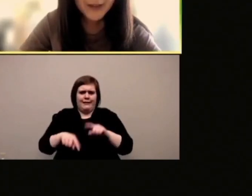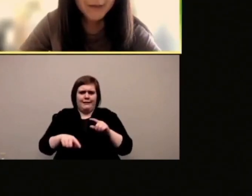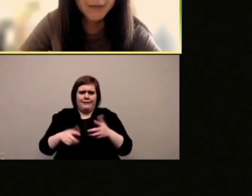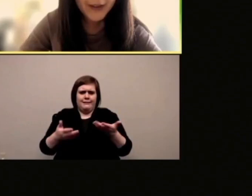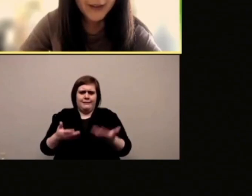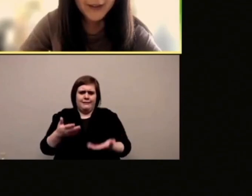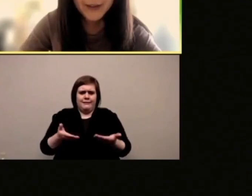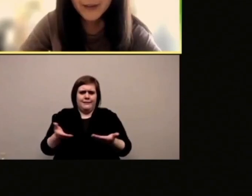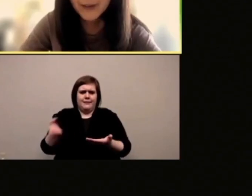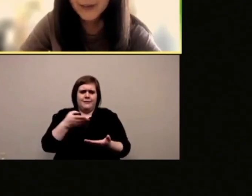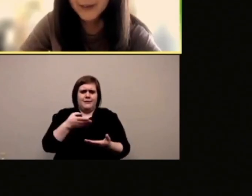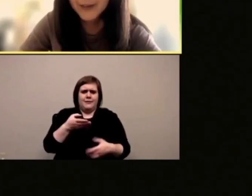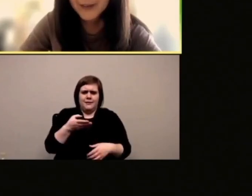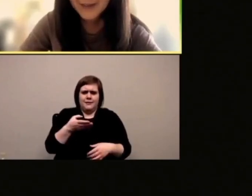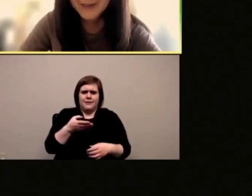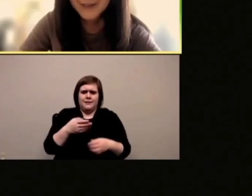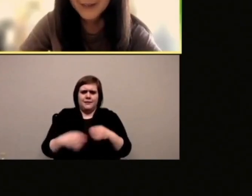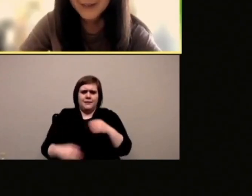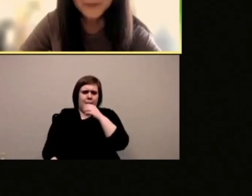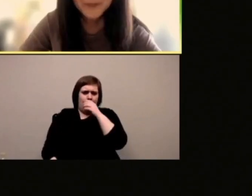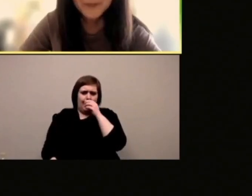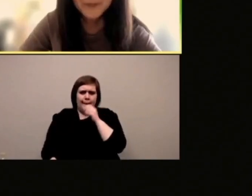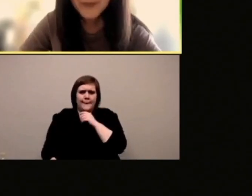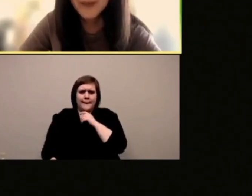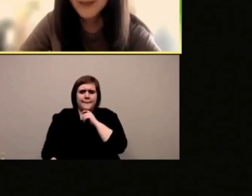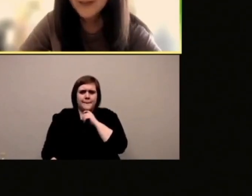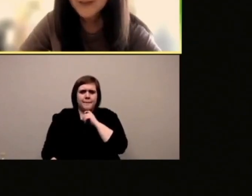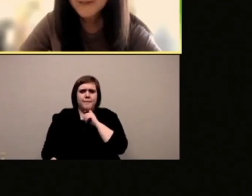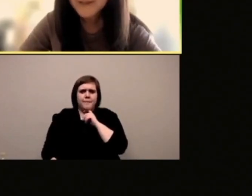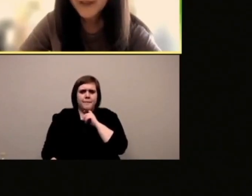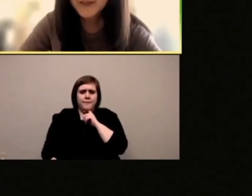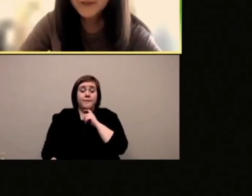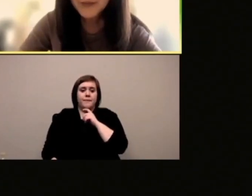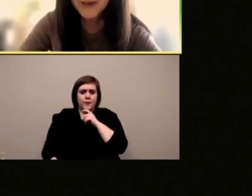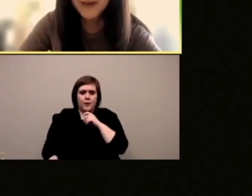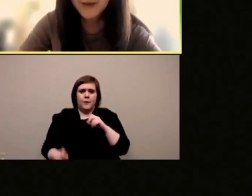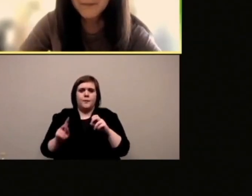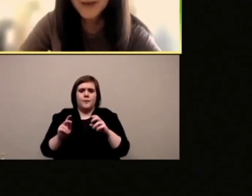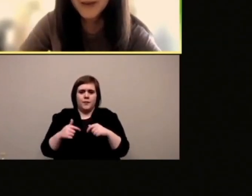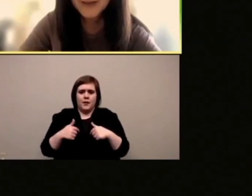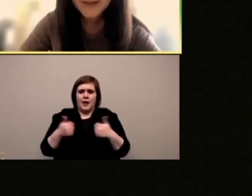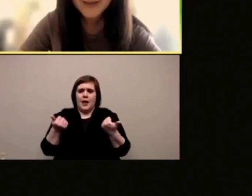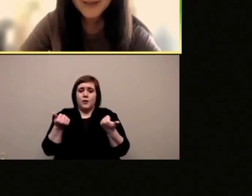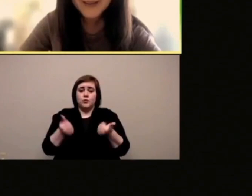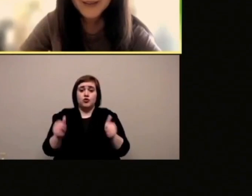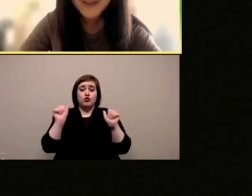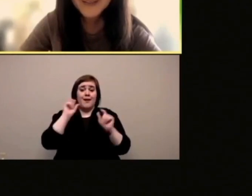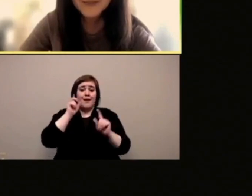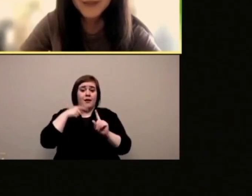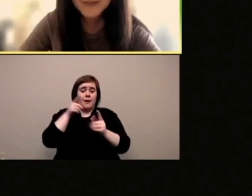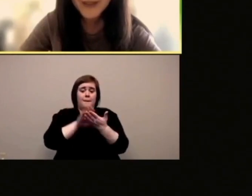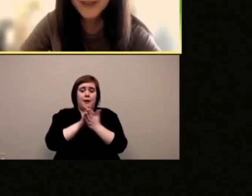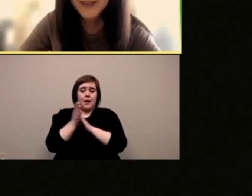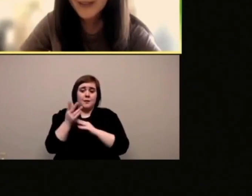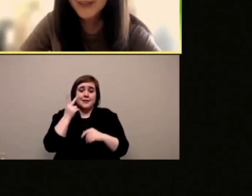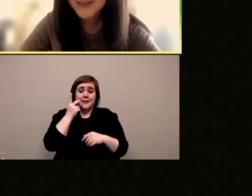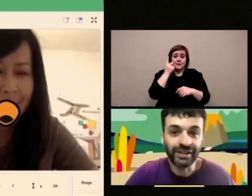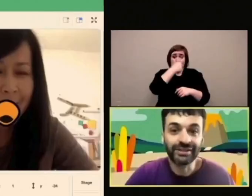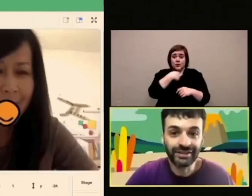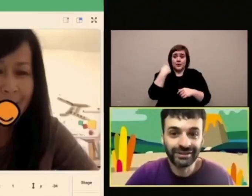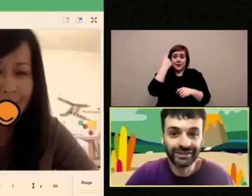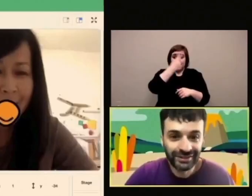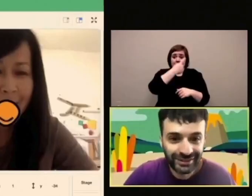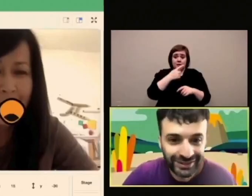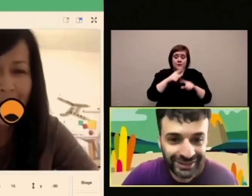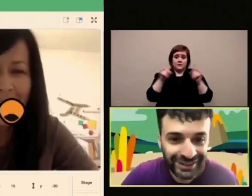forse ho difficoltà che vada avanti un'altra persona perché non posso condividere lo schermo ancora ok